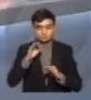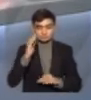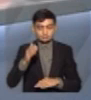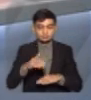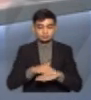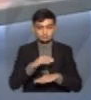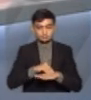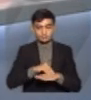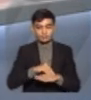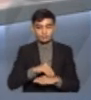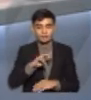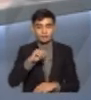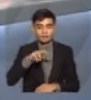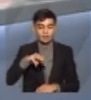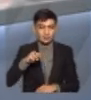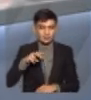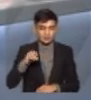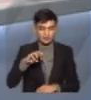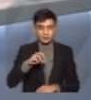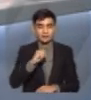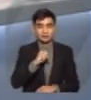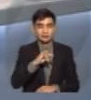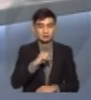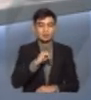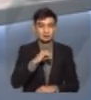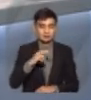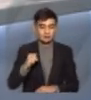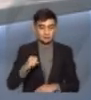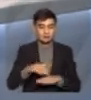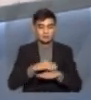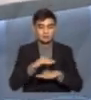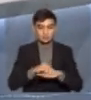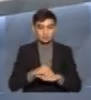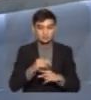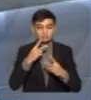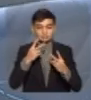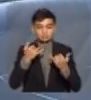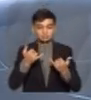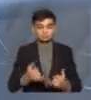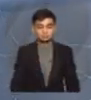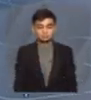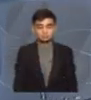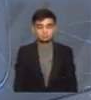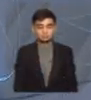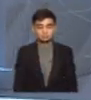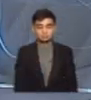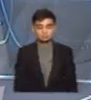Информбюро. Добрый вечер. В студии Наталья Райм и моя коллега Аида Барандай. Хайрлы геш. И смотрите сегодня.